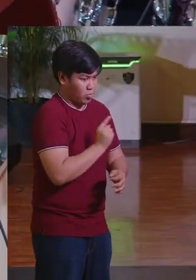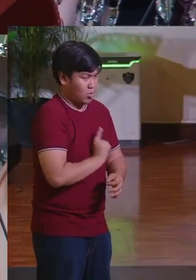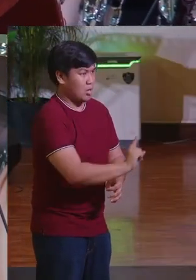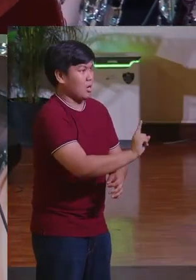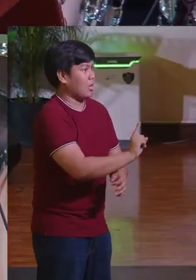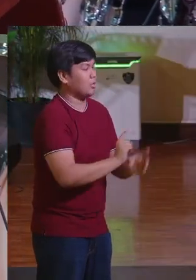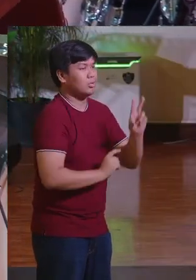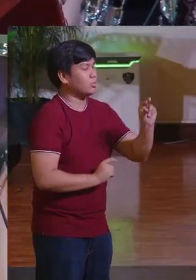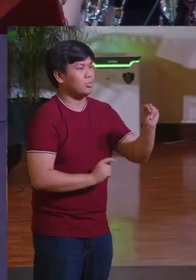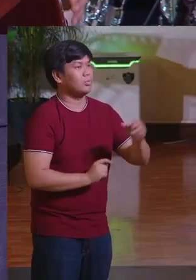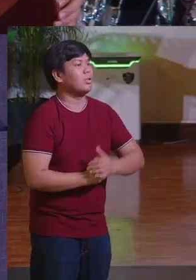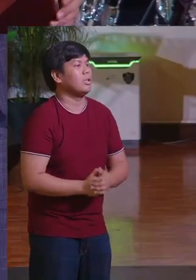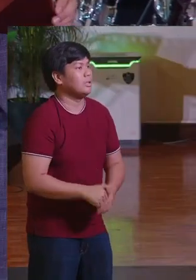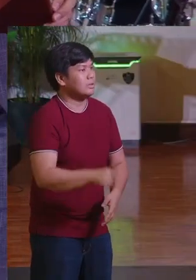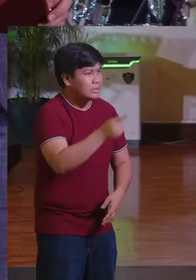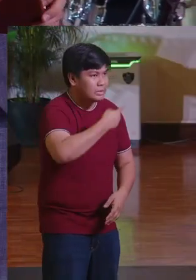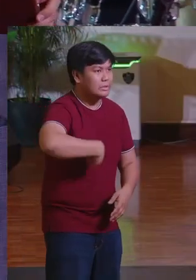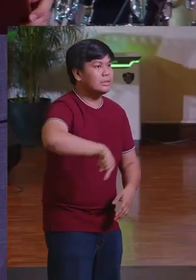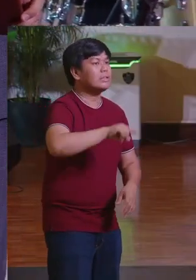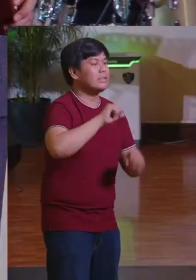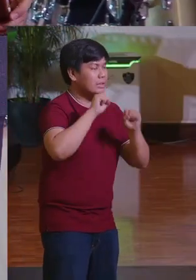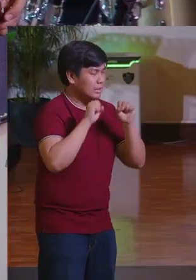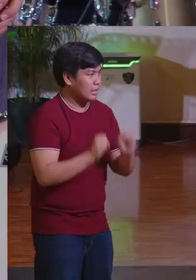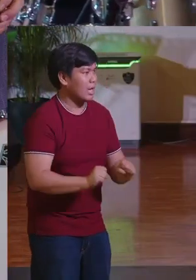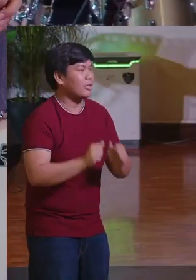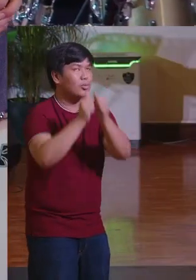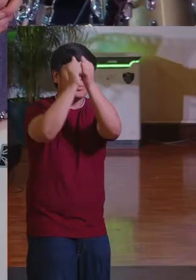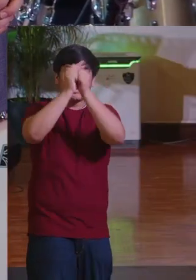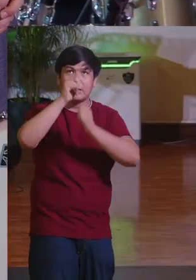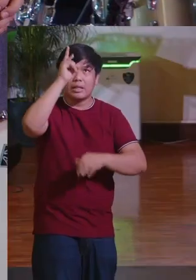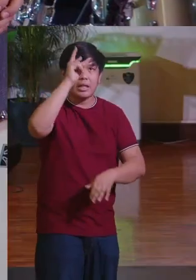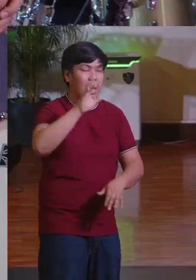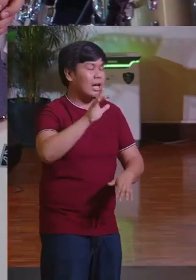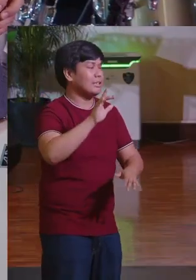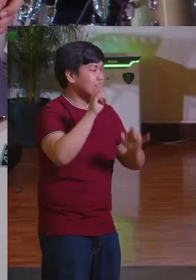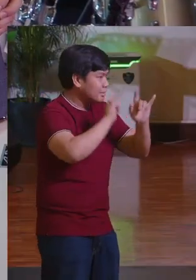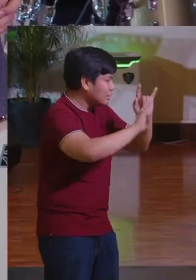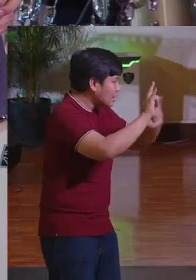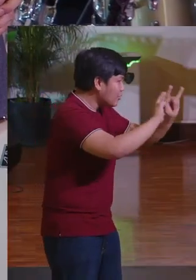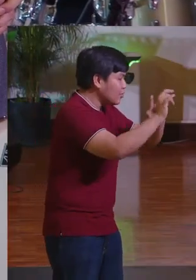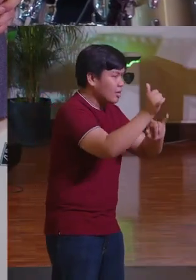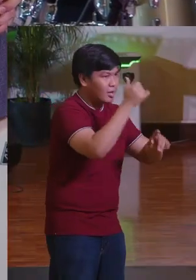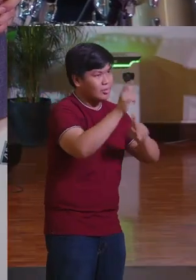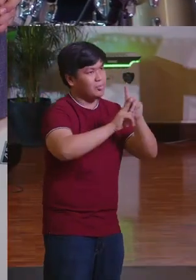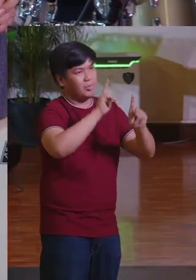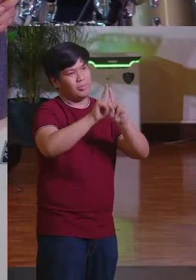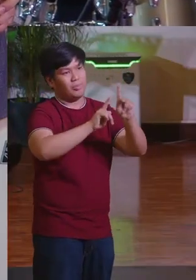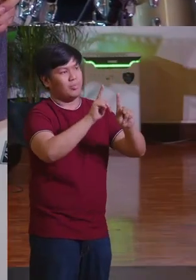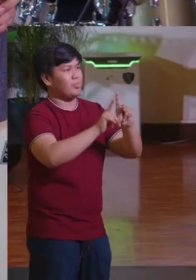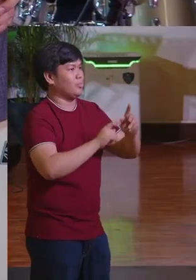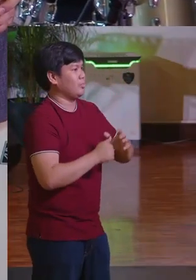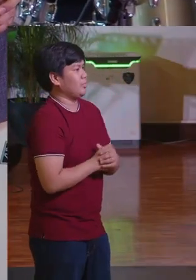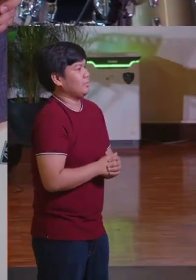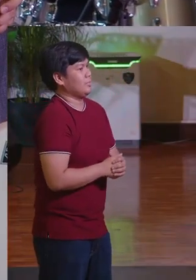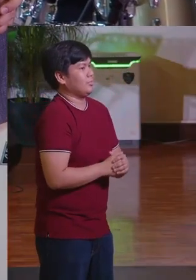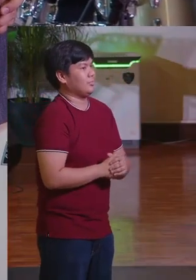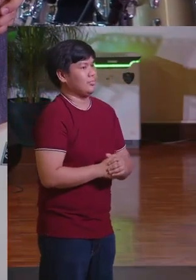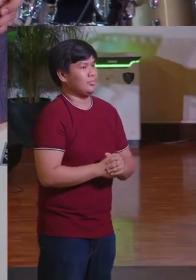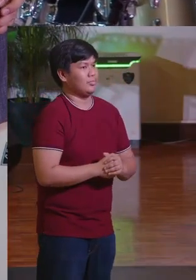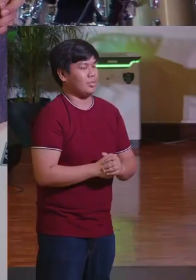upang abutin ang mga taong mahal din Niya, lalong-lalo na mga naliligaw ng